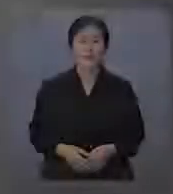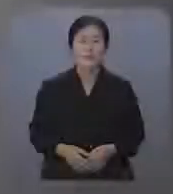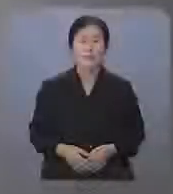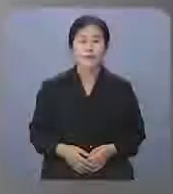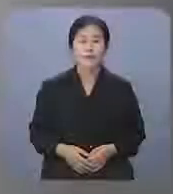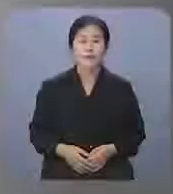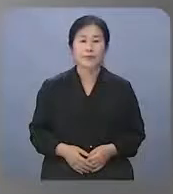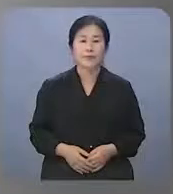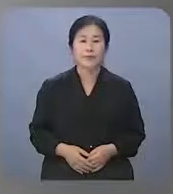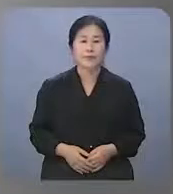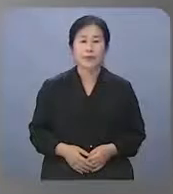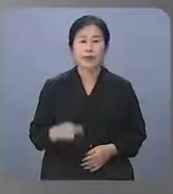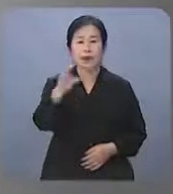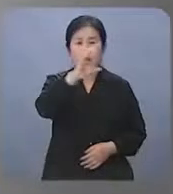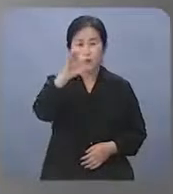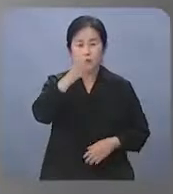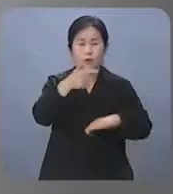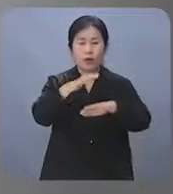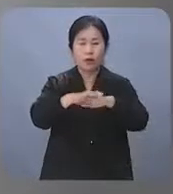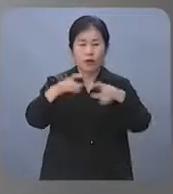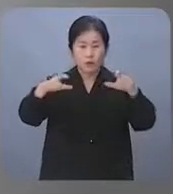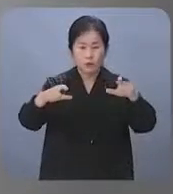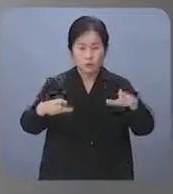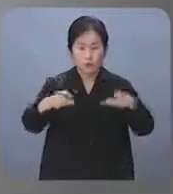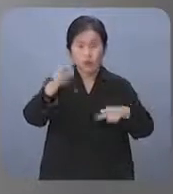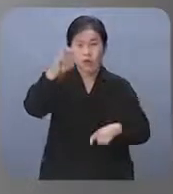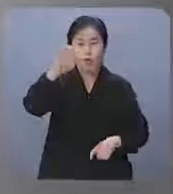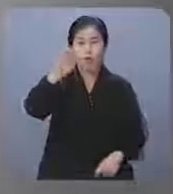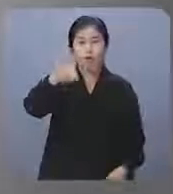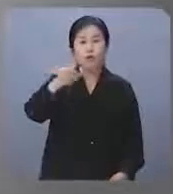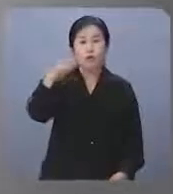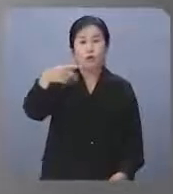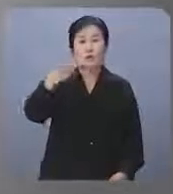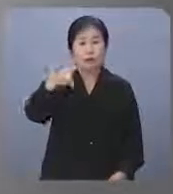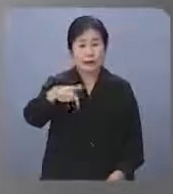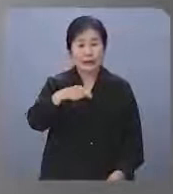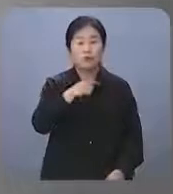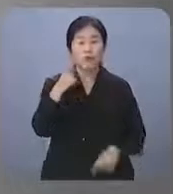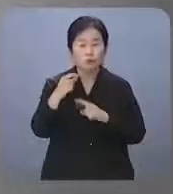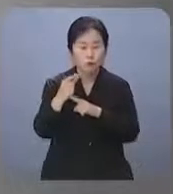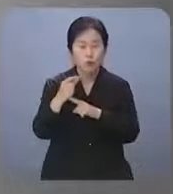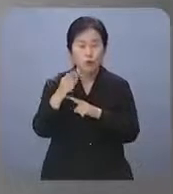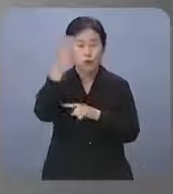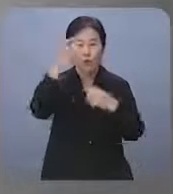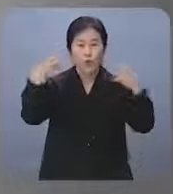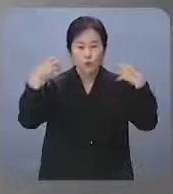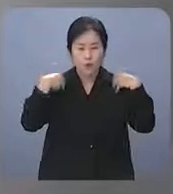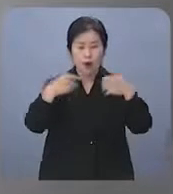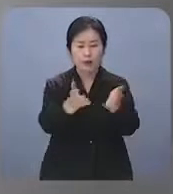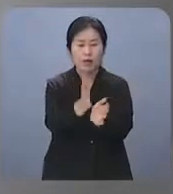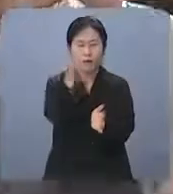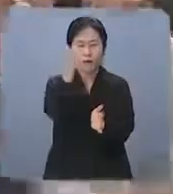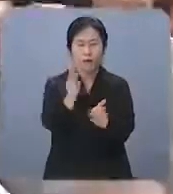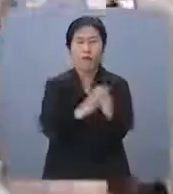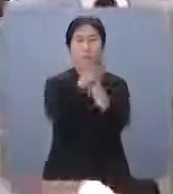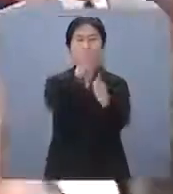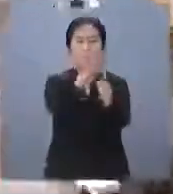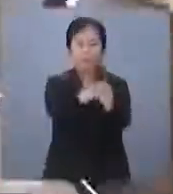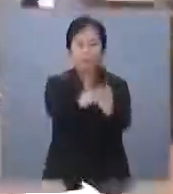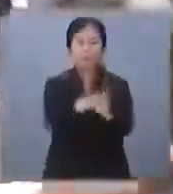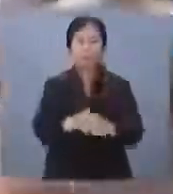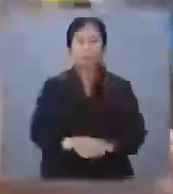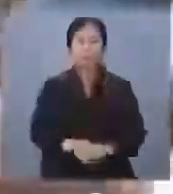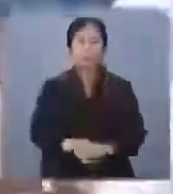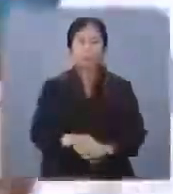cô giáo hoàng Francis ngày 11 tháng 6 giờ địa phương đã ra thông báo từ tòa thánh Vatican bổ nhiệm giám mục